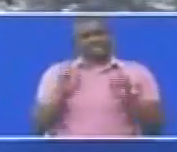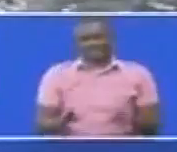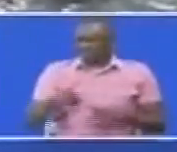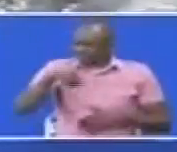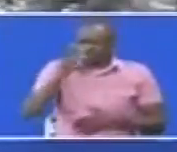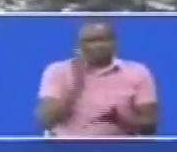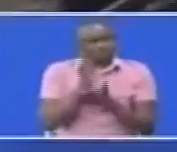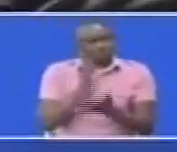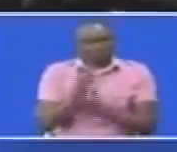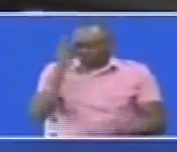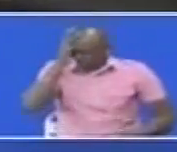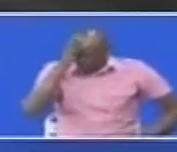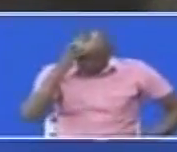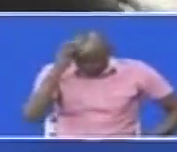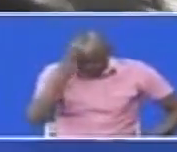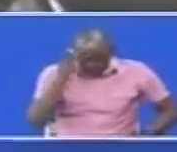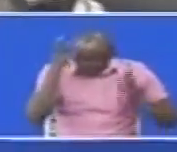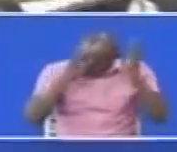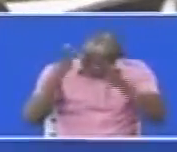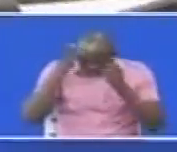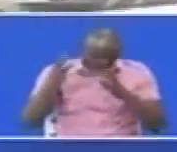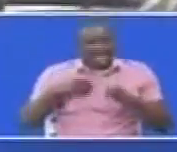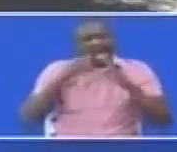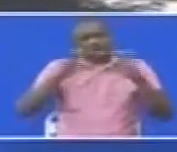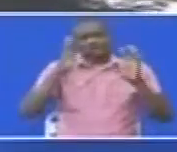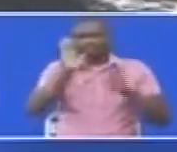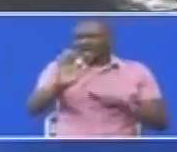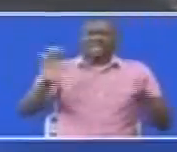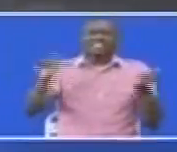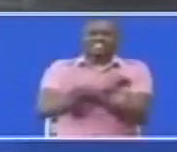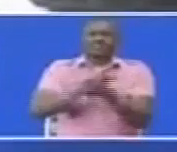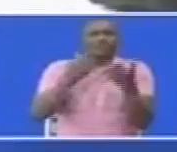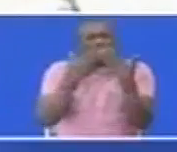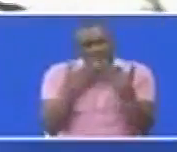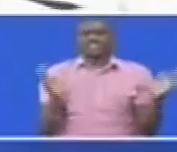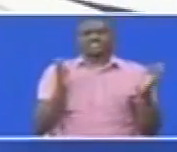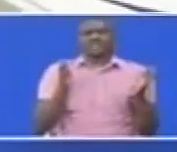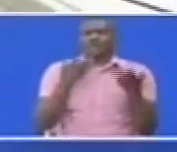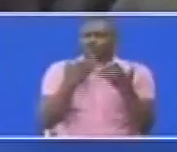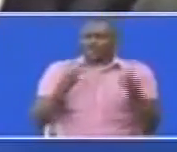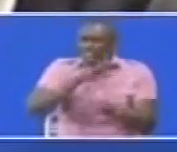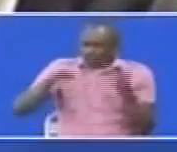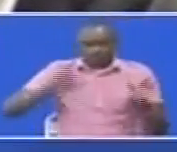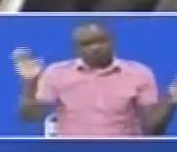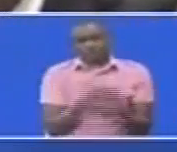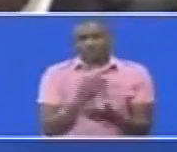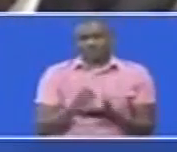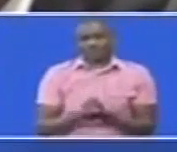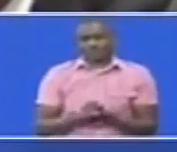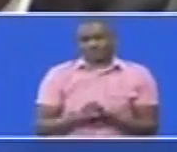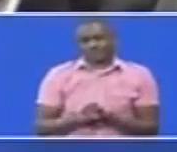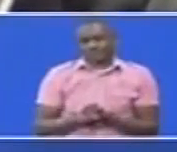katika lindi la mawazo akiyatazama mabaki ya mali yake ambaye anasema thamani yake ni 500. Ameuzia